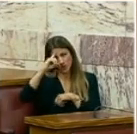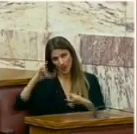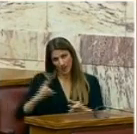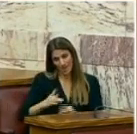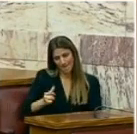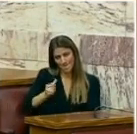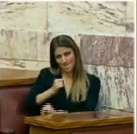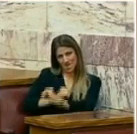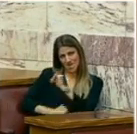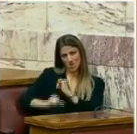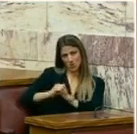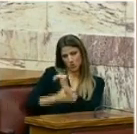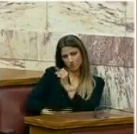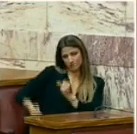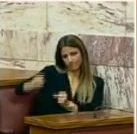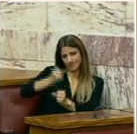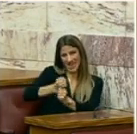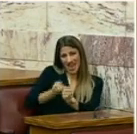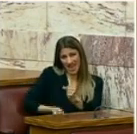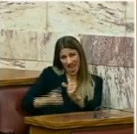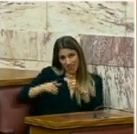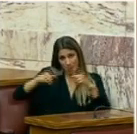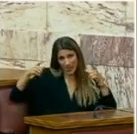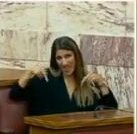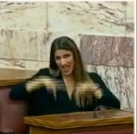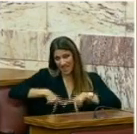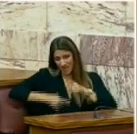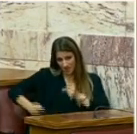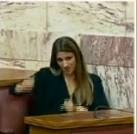Δεν αφομοιώθηκε λοιπόν ο ΣΥΡΙΖΑ,